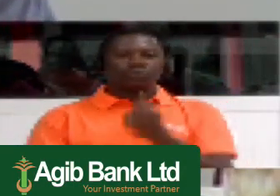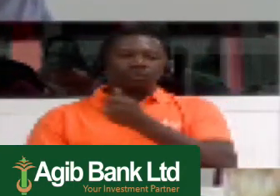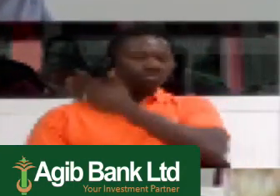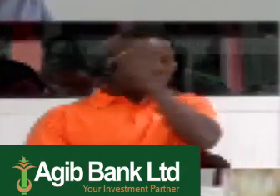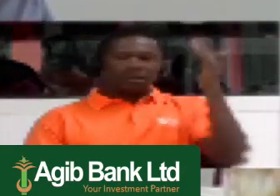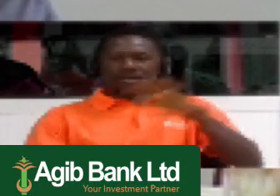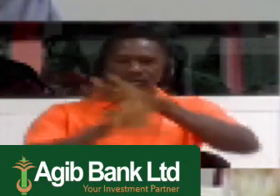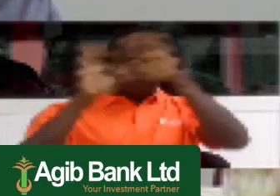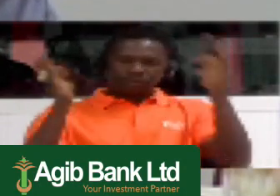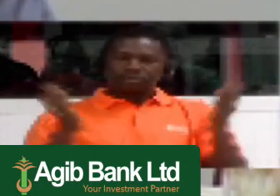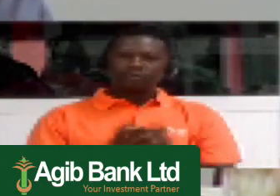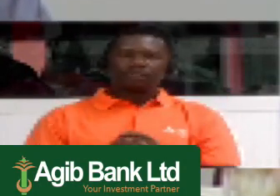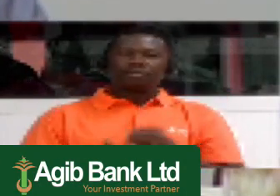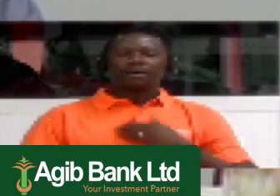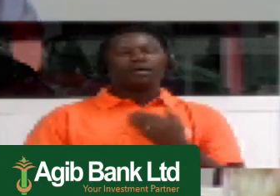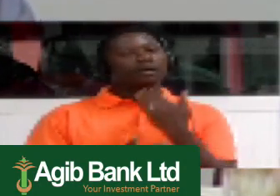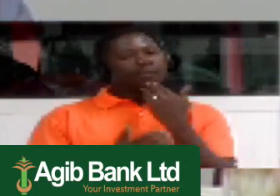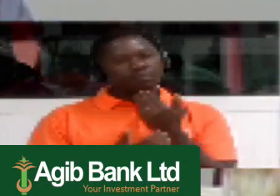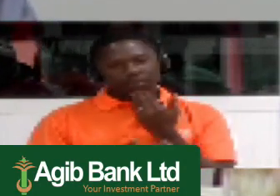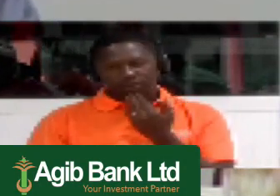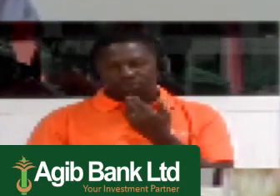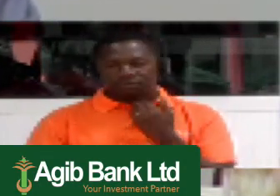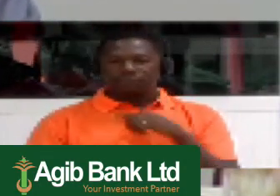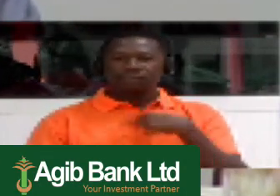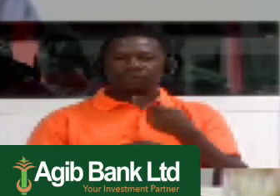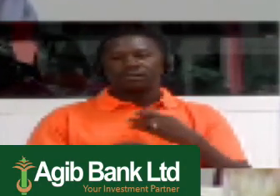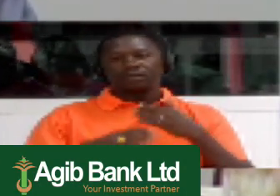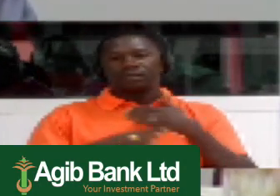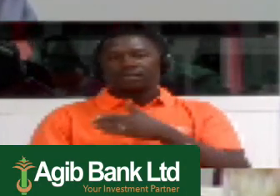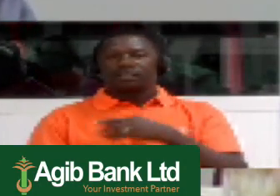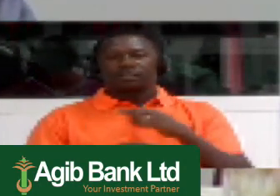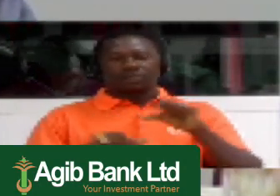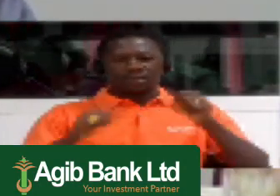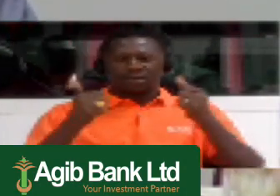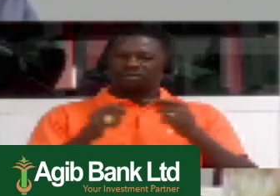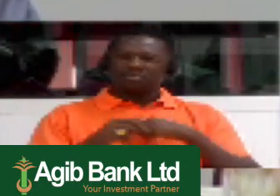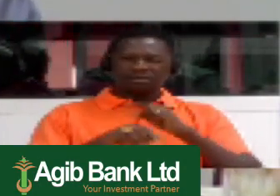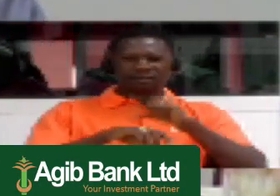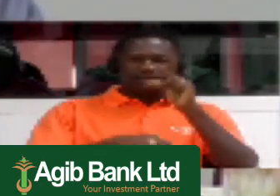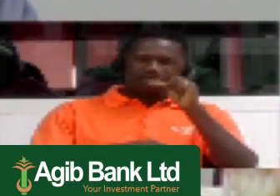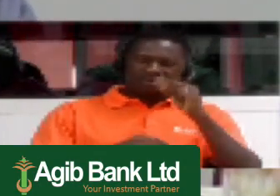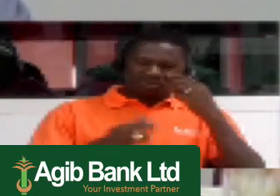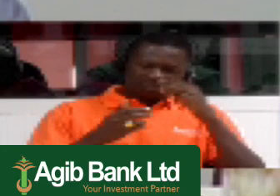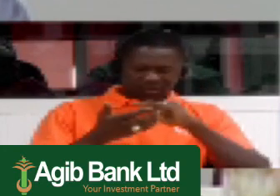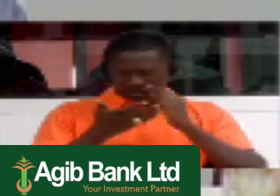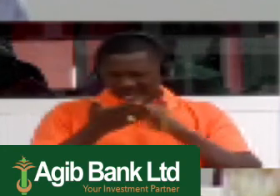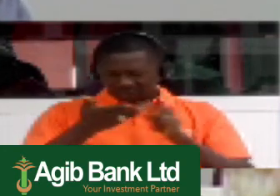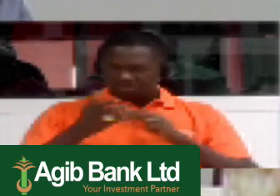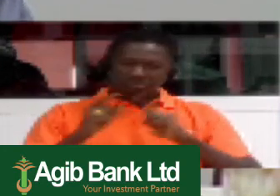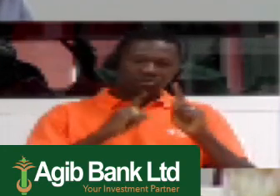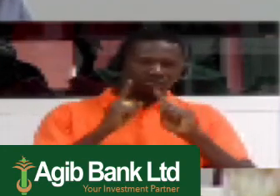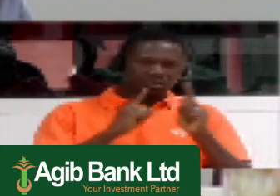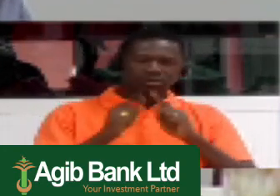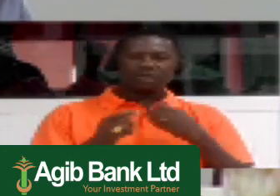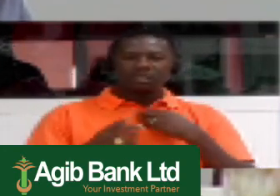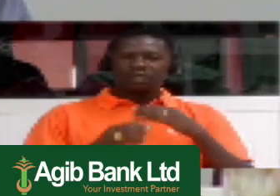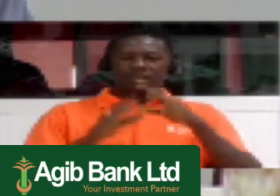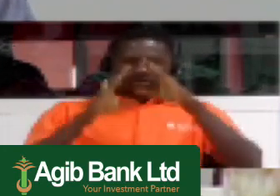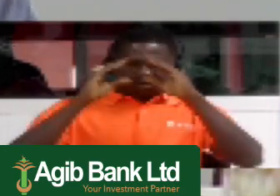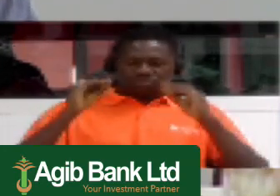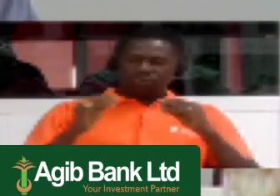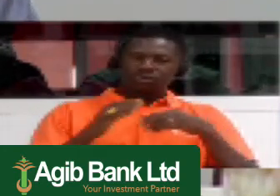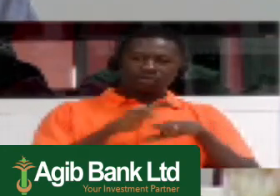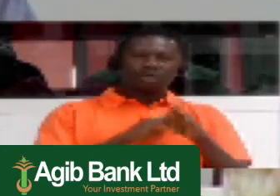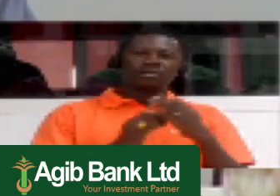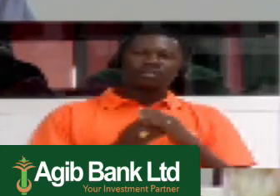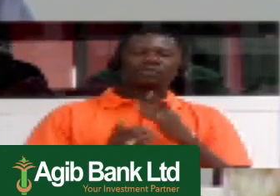Good morning, everyone. My apologies for late start. There were a few logistics that we've been discussing in the commission. That's